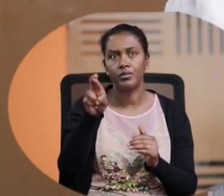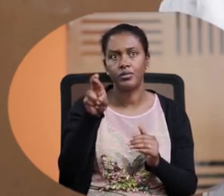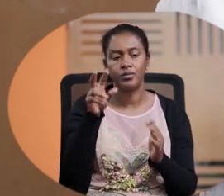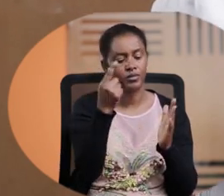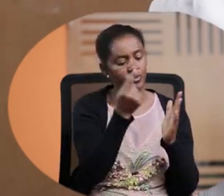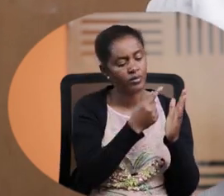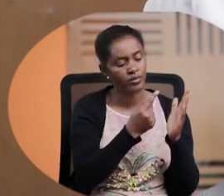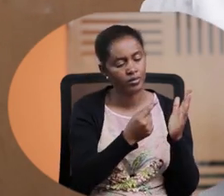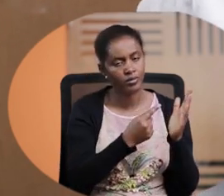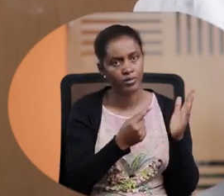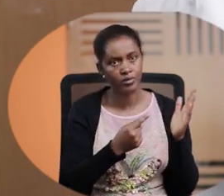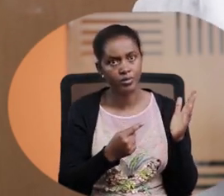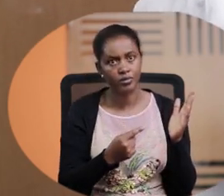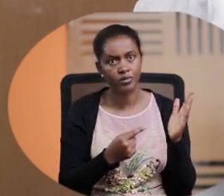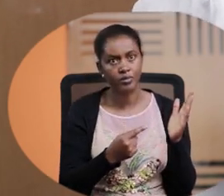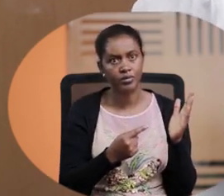jirafi